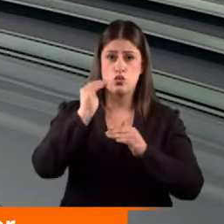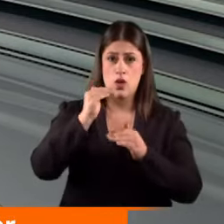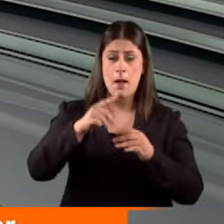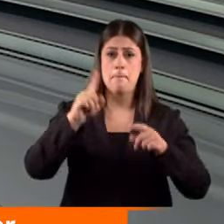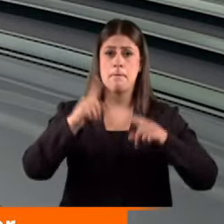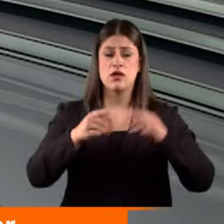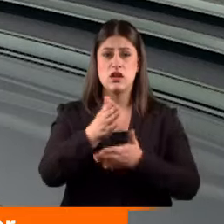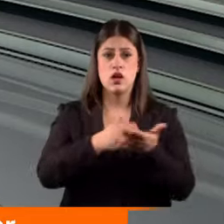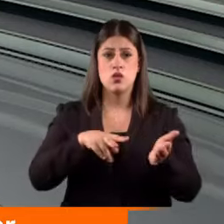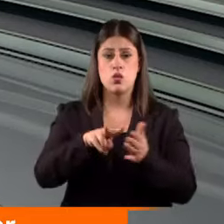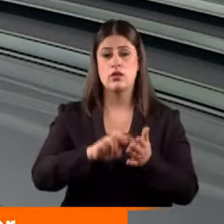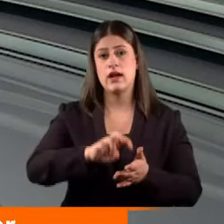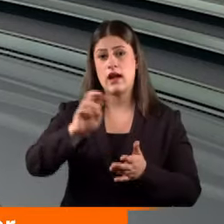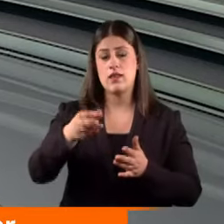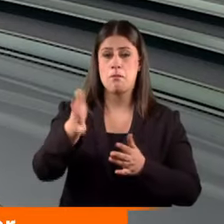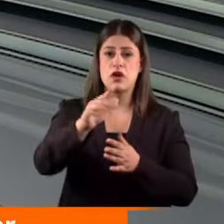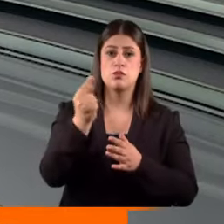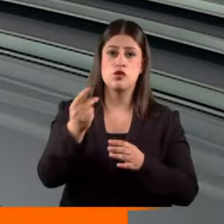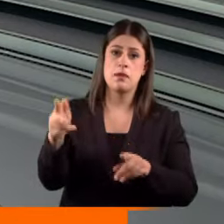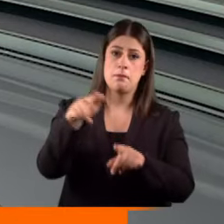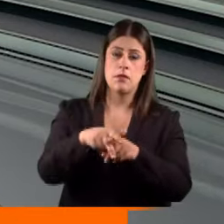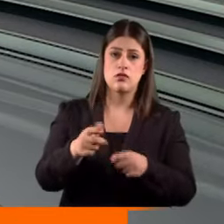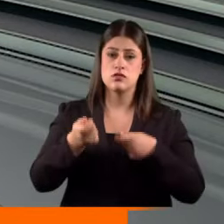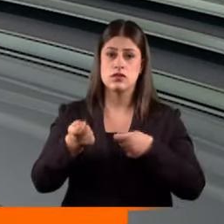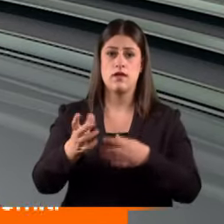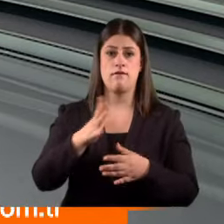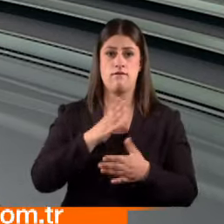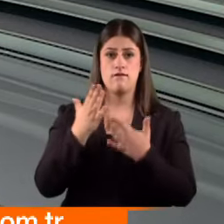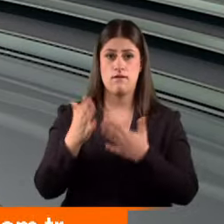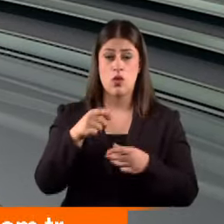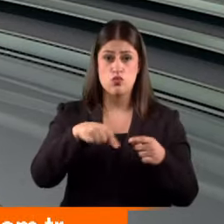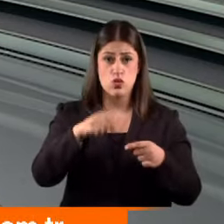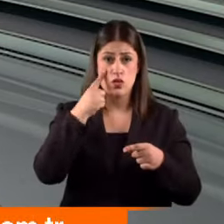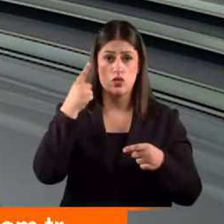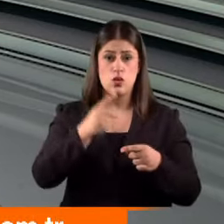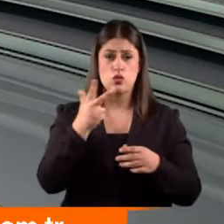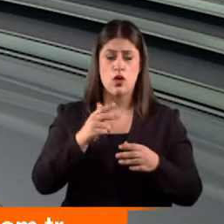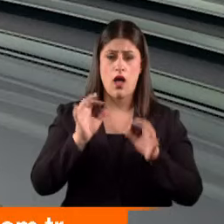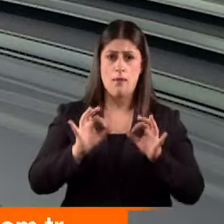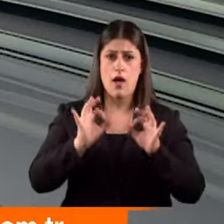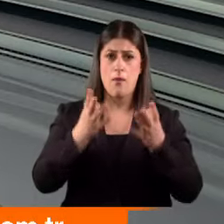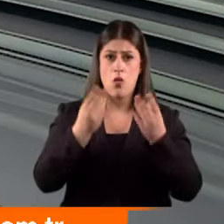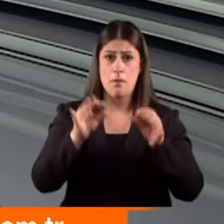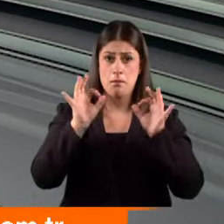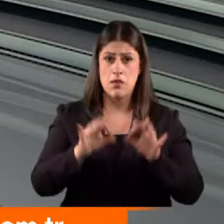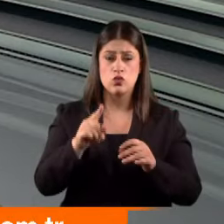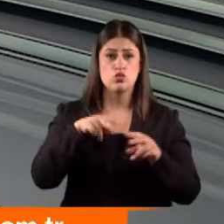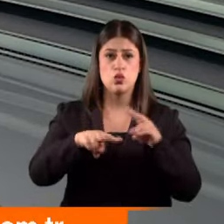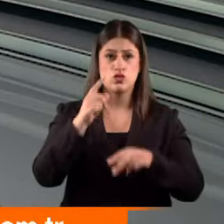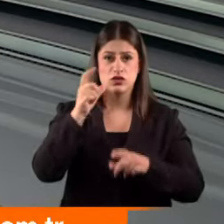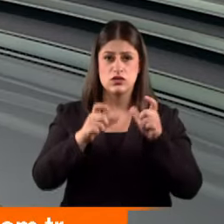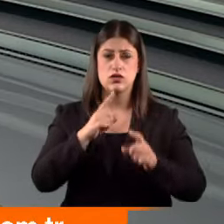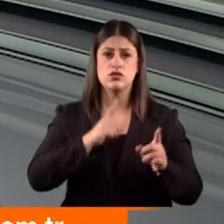de yarı yolda inin diğer dolmuşa binin dayatmasıyla karşılaşıyor. Bu durum çok sık yaşanmaya başlayınca yolcular isyan